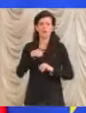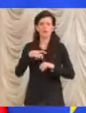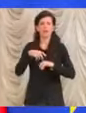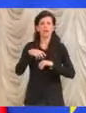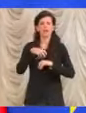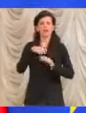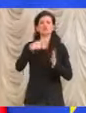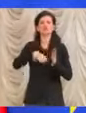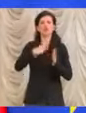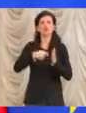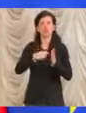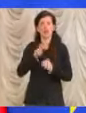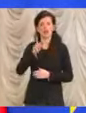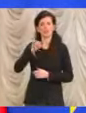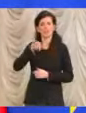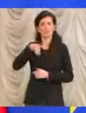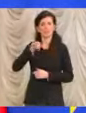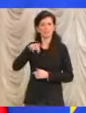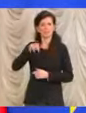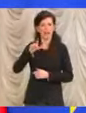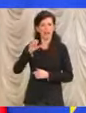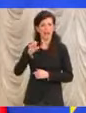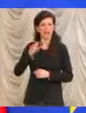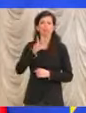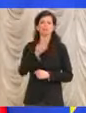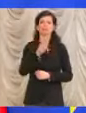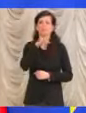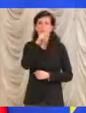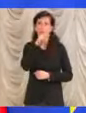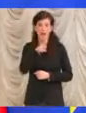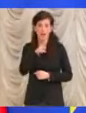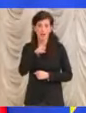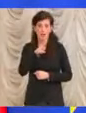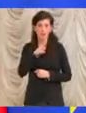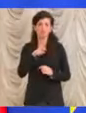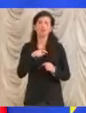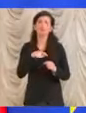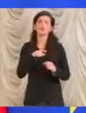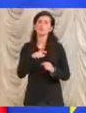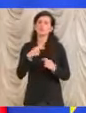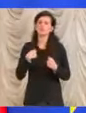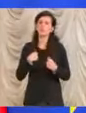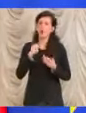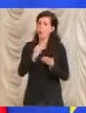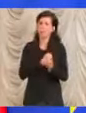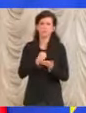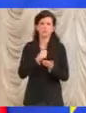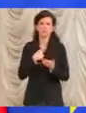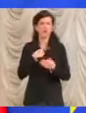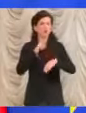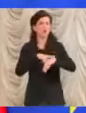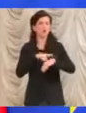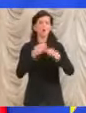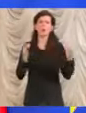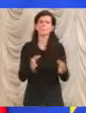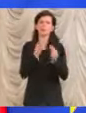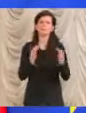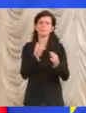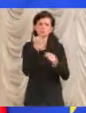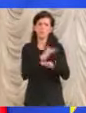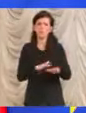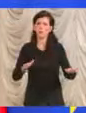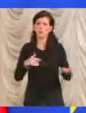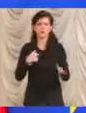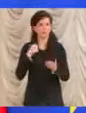del 31 marzo non abbiamo affatto autorizzato allora del passeggio con i bambini questo lo vorrei chiarire